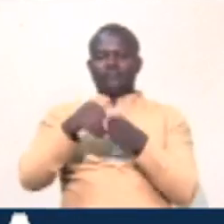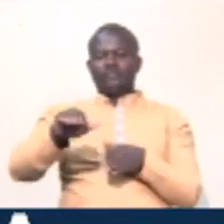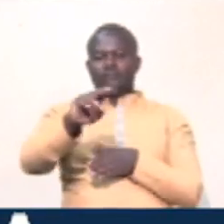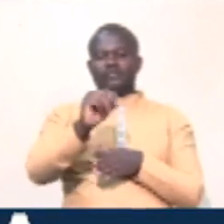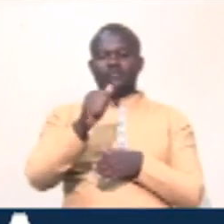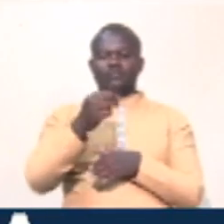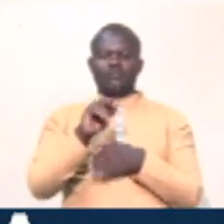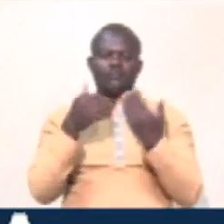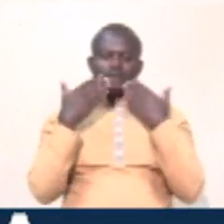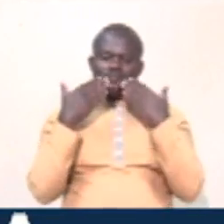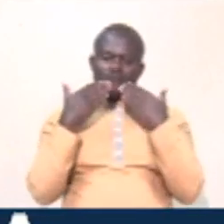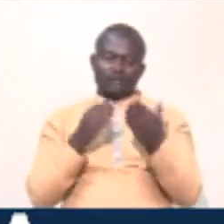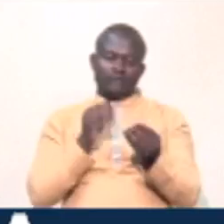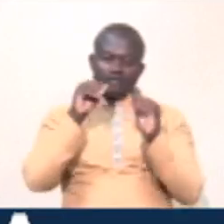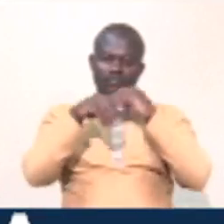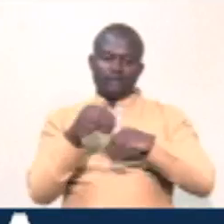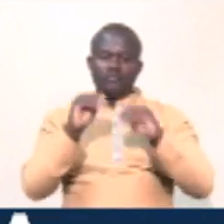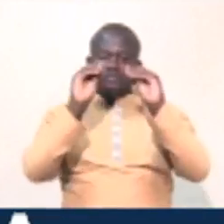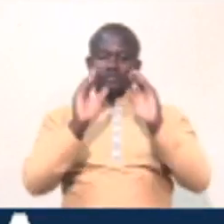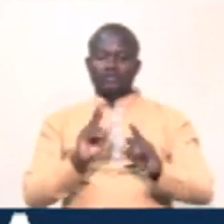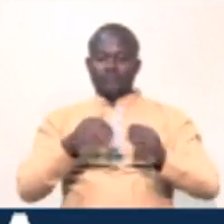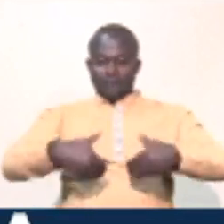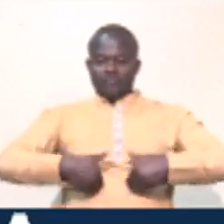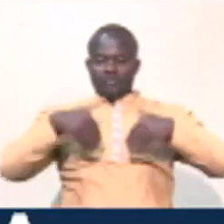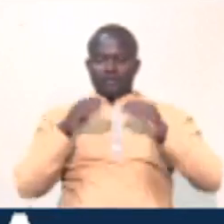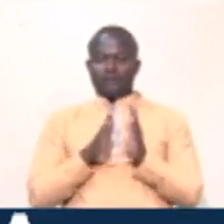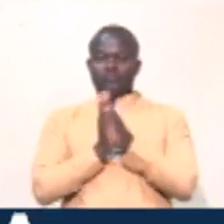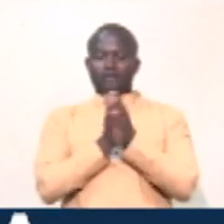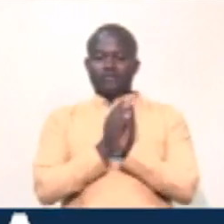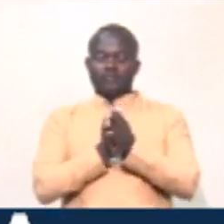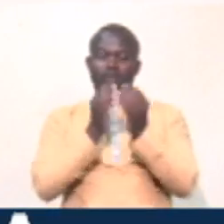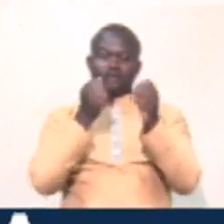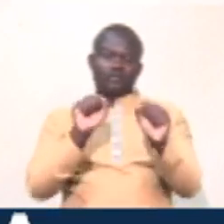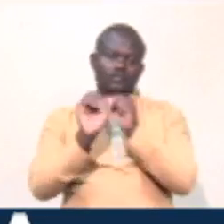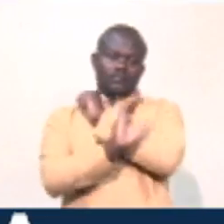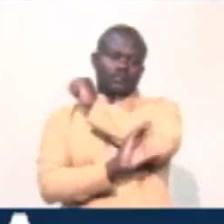Nyagatare bashimirwa umusanzu batanga mu kwigisha abakiri bato amateka y'urugamba rwo kubohora igihugu.